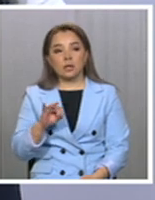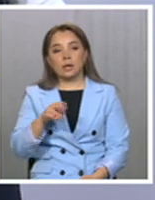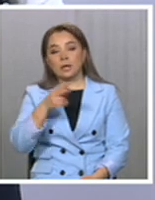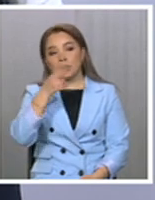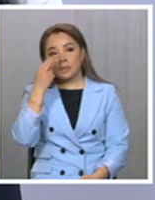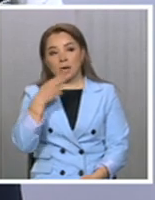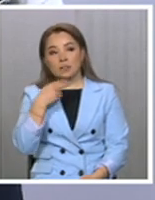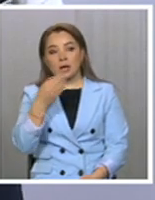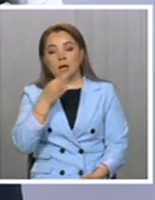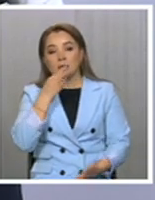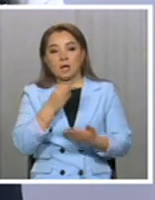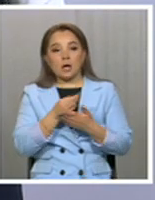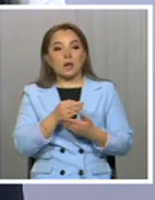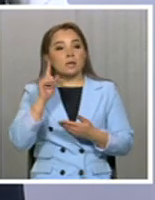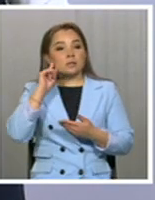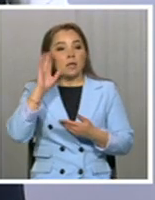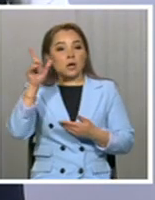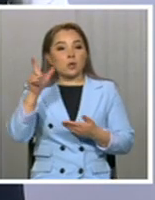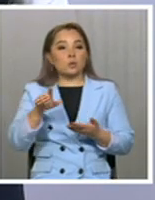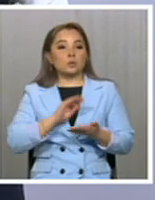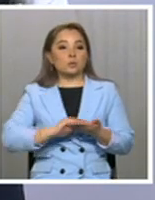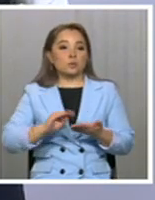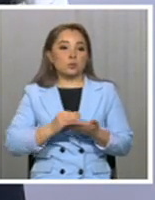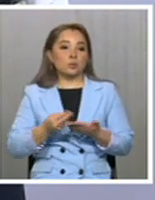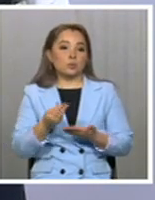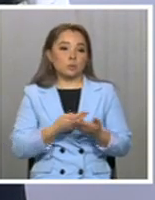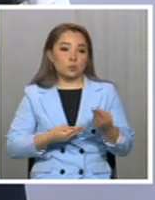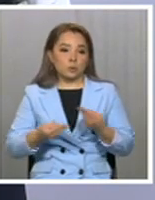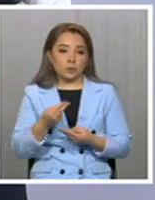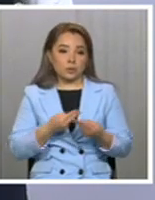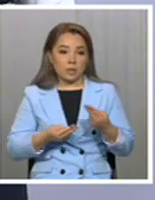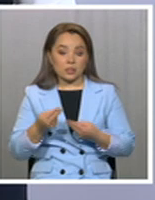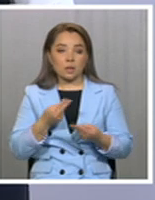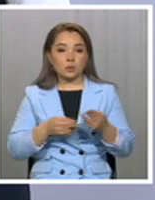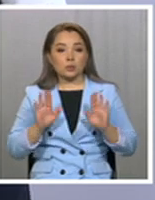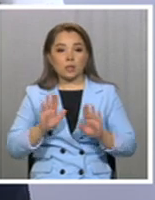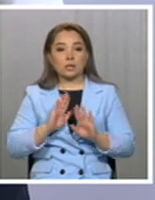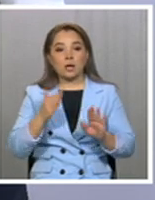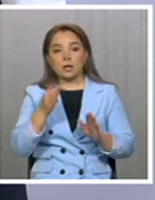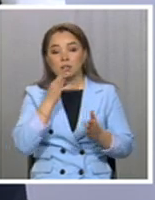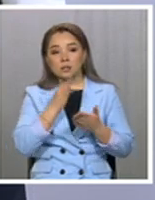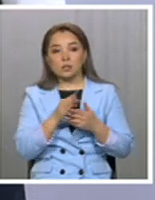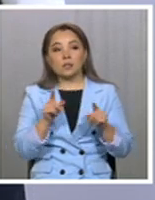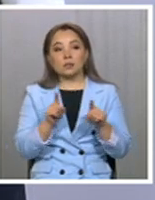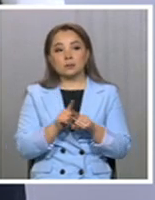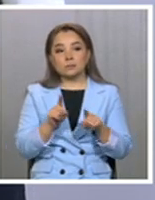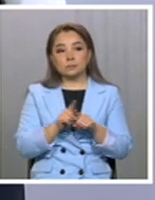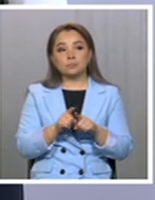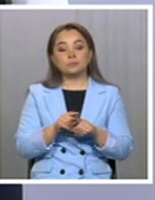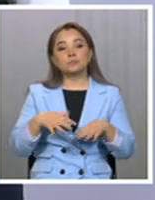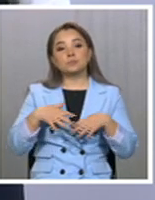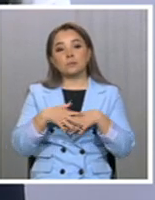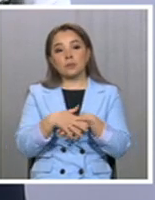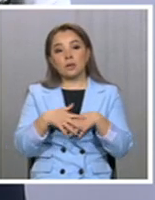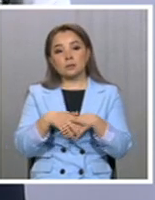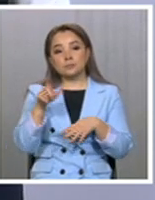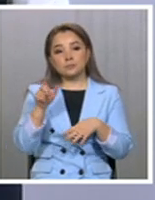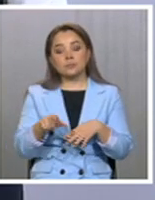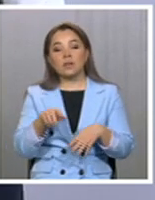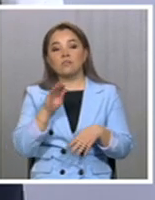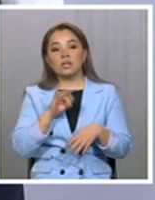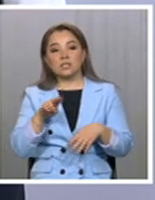Италияның атақты суретшісі. Ол тек қана суретші ғана емес, сонымен қатар математик,